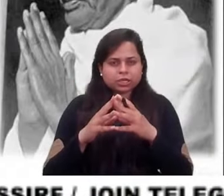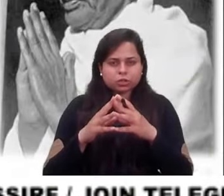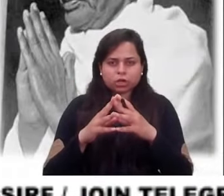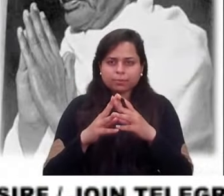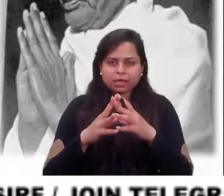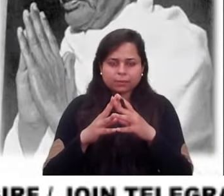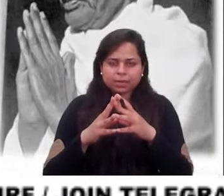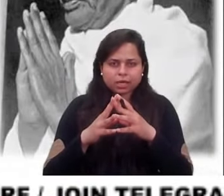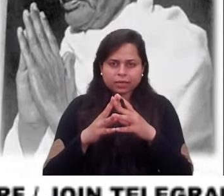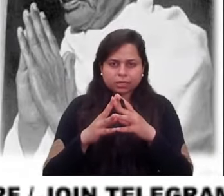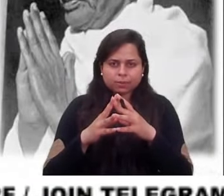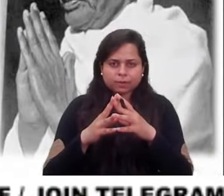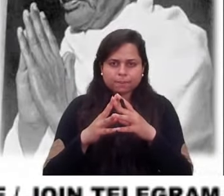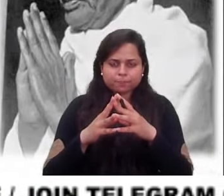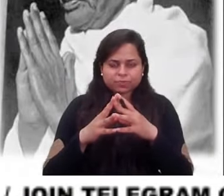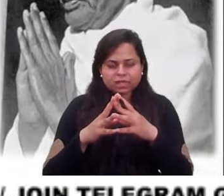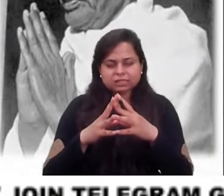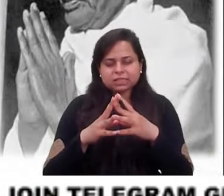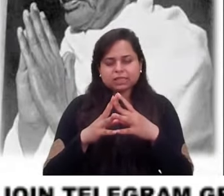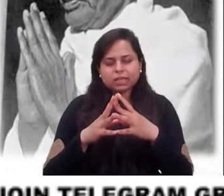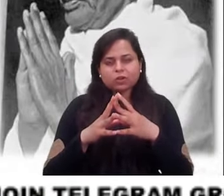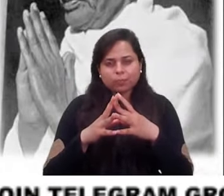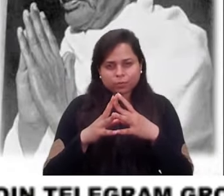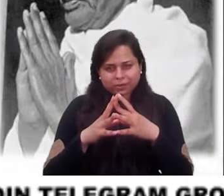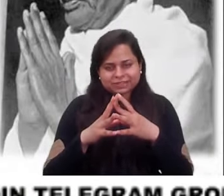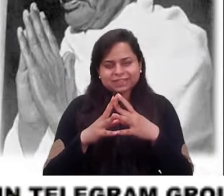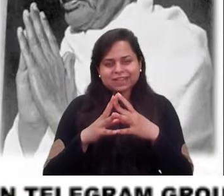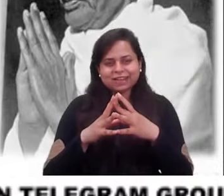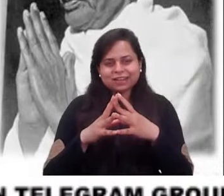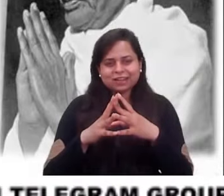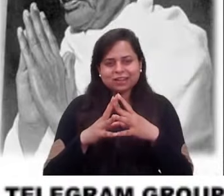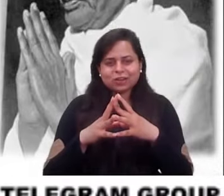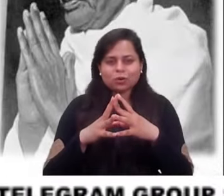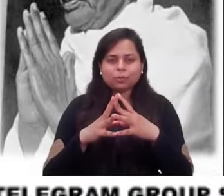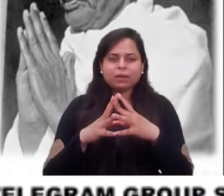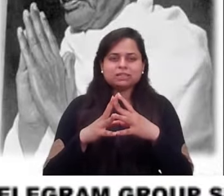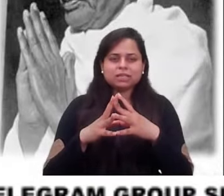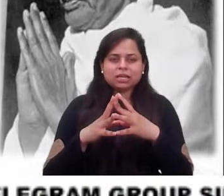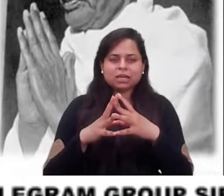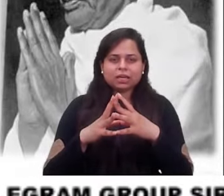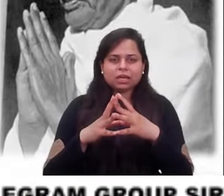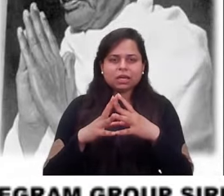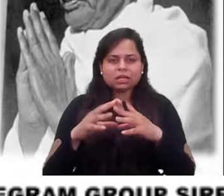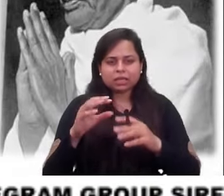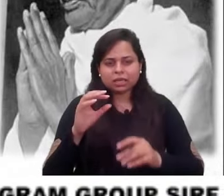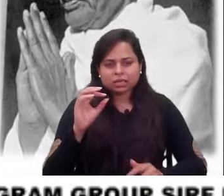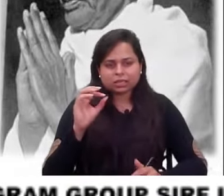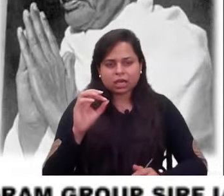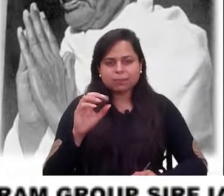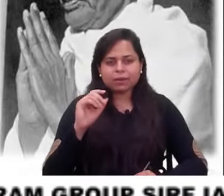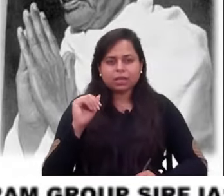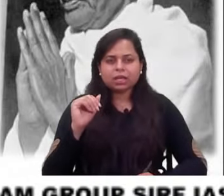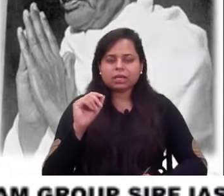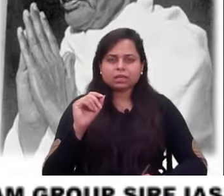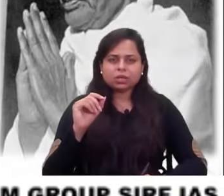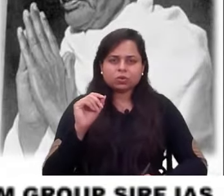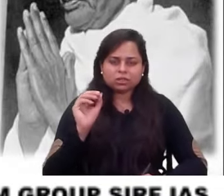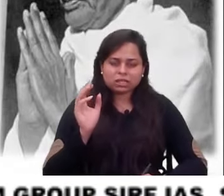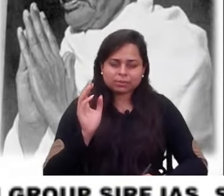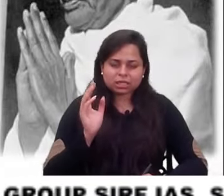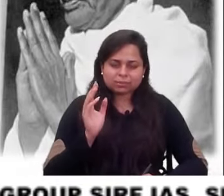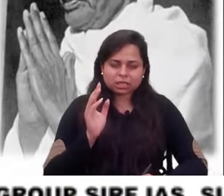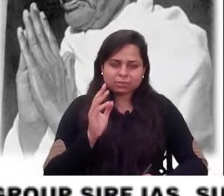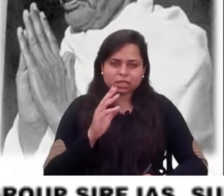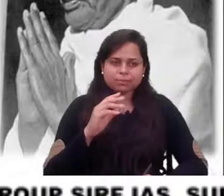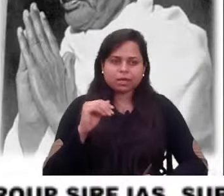ना कुछ करके हमने इसलिए किया गया है कि यहां पर हिंदी